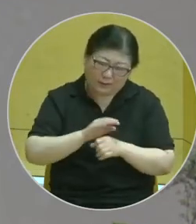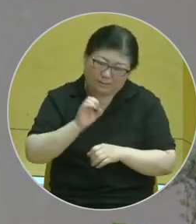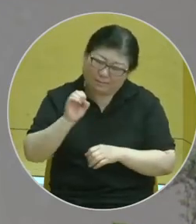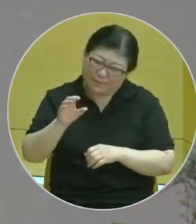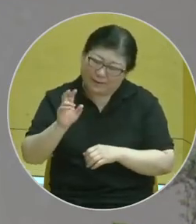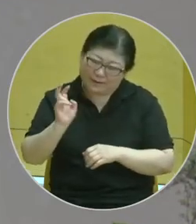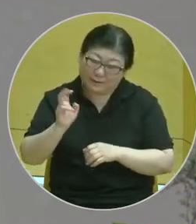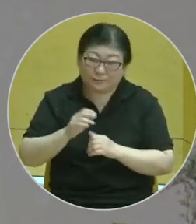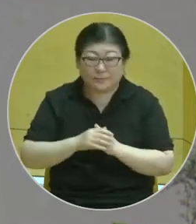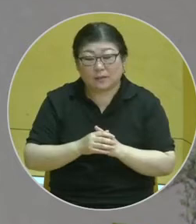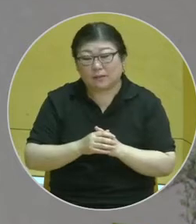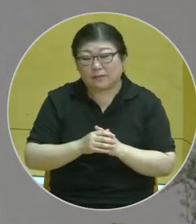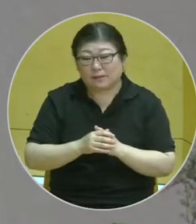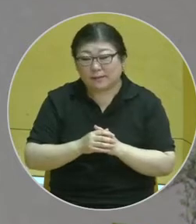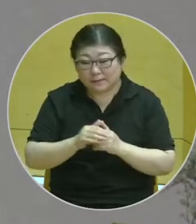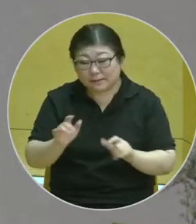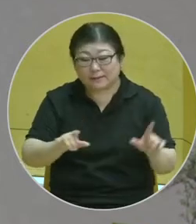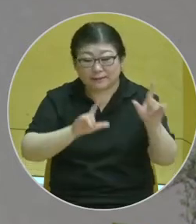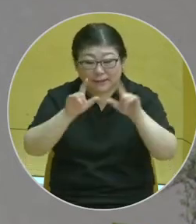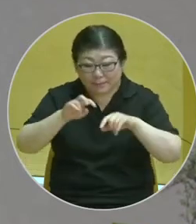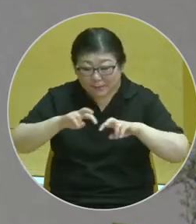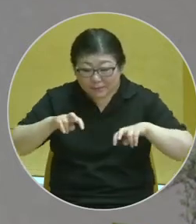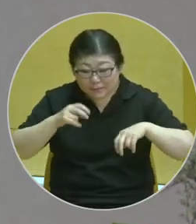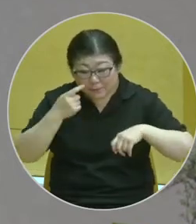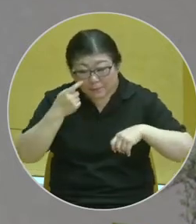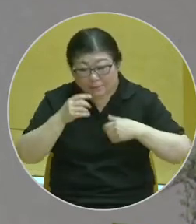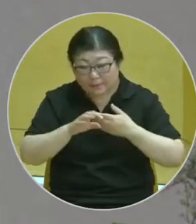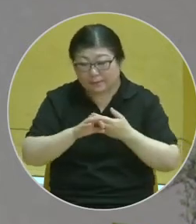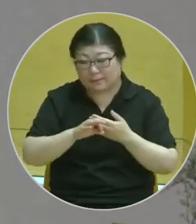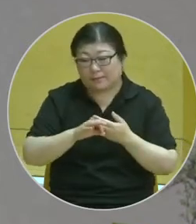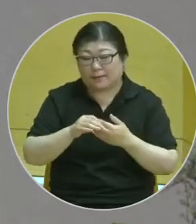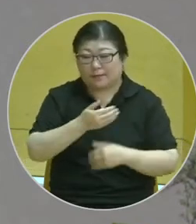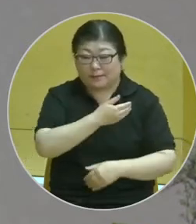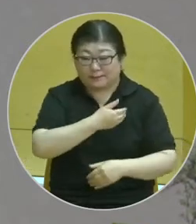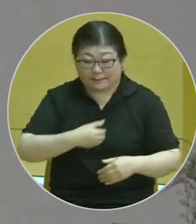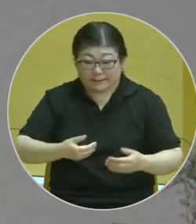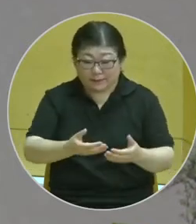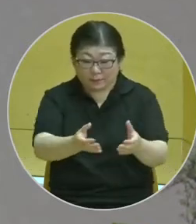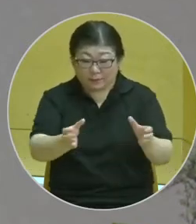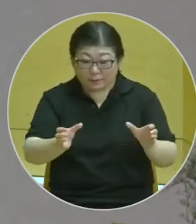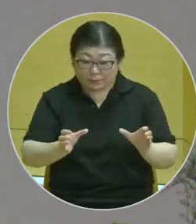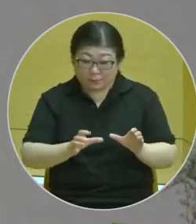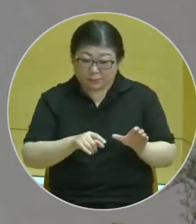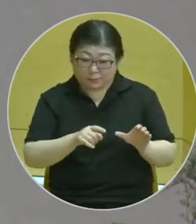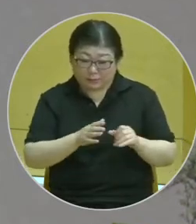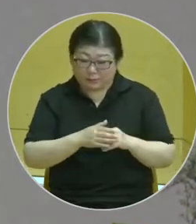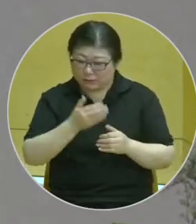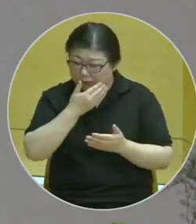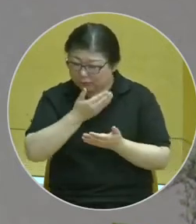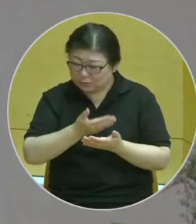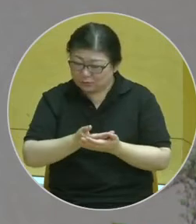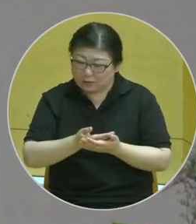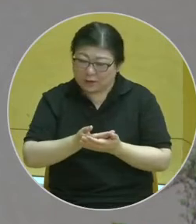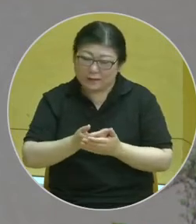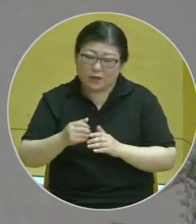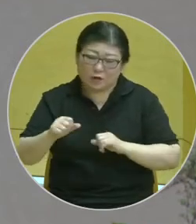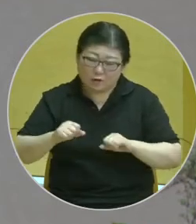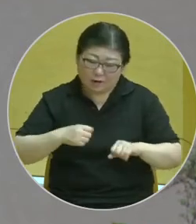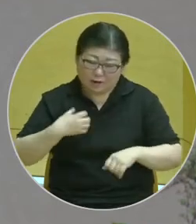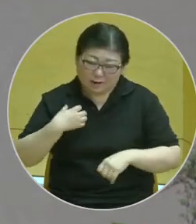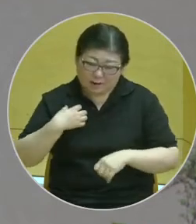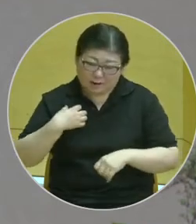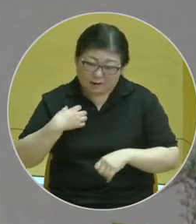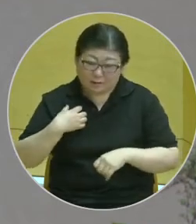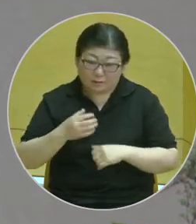더 마의 삶을 찬찬히 살펴보면 그가 그 제자 공동체 얼마나 귀한 역할을 였으며 더